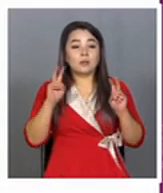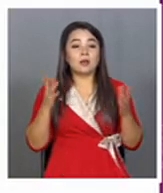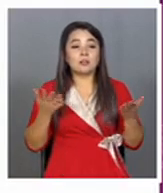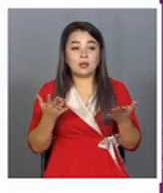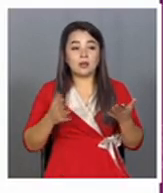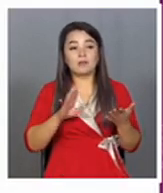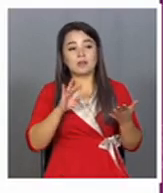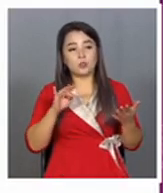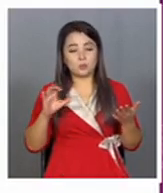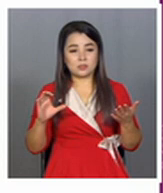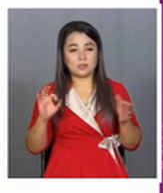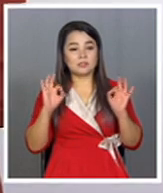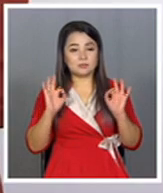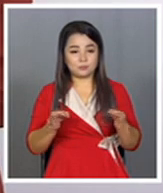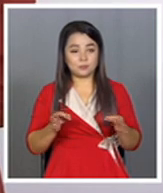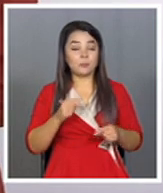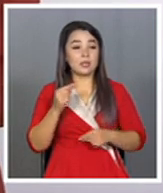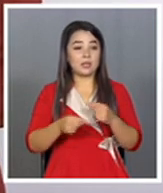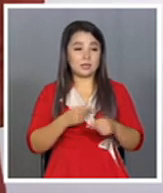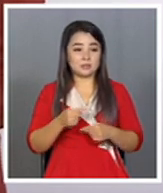– вирус сөзі. Келесі.